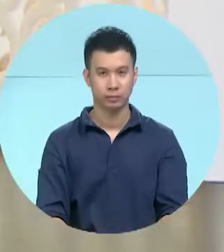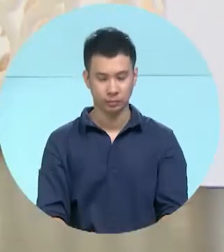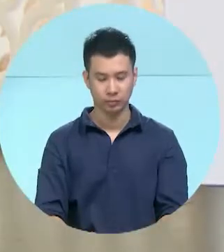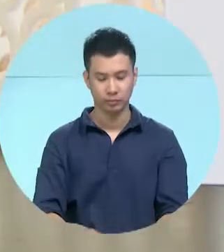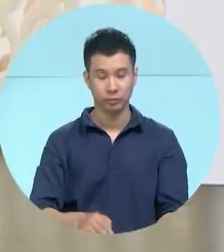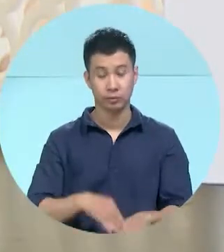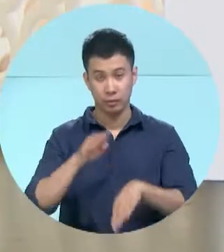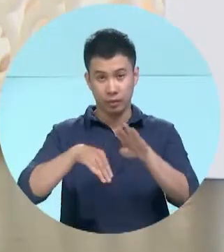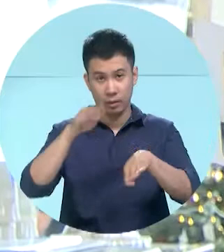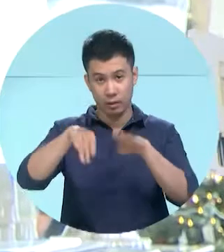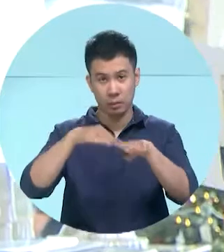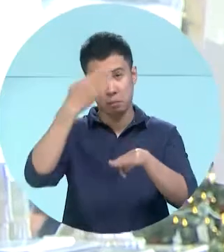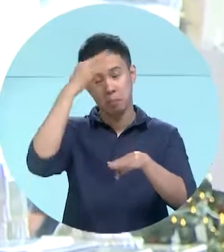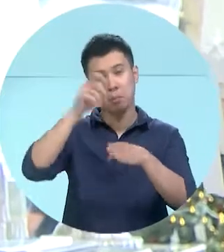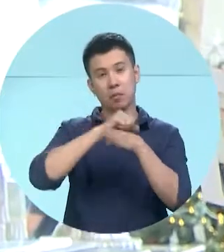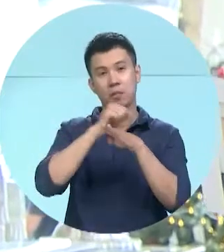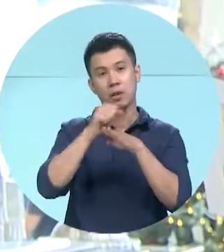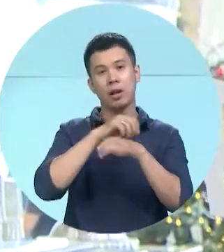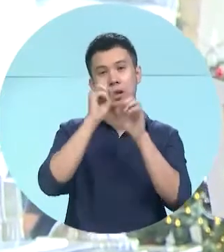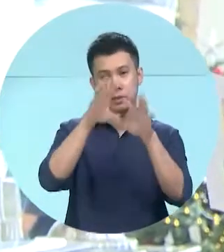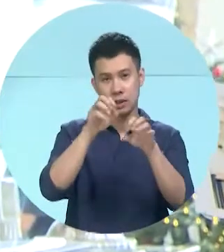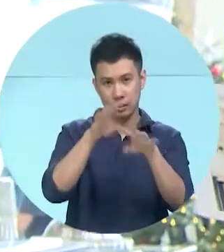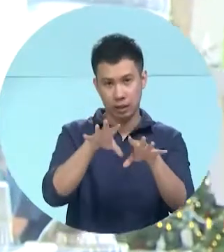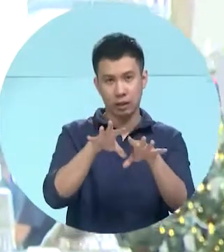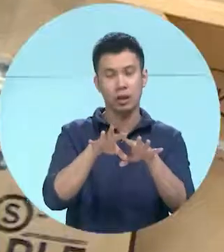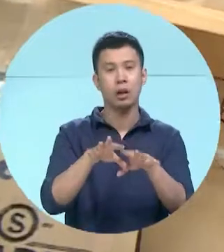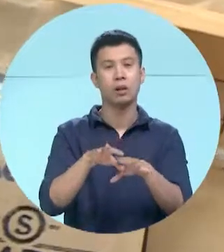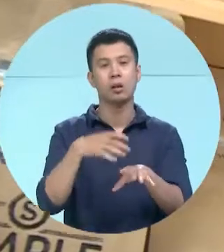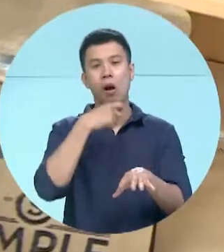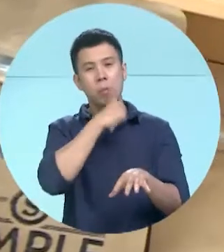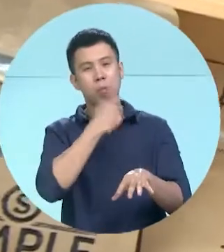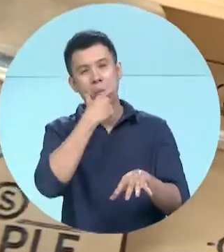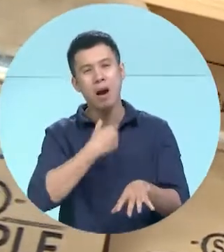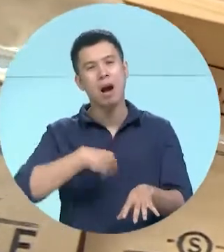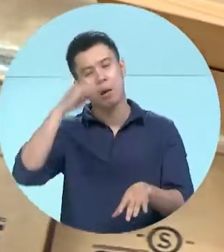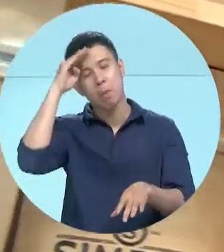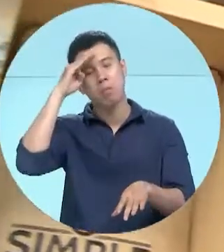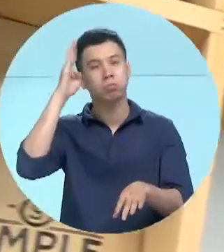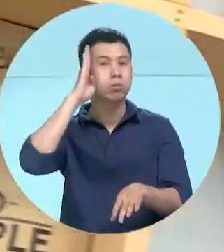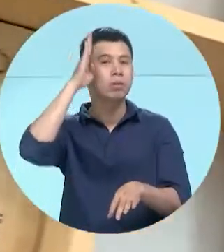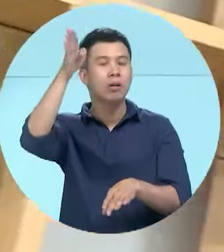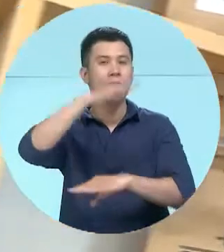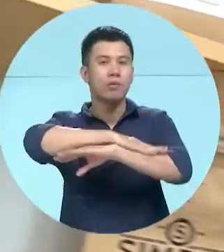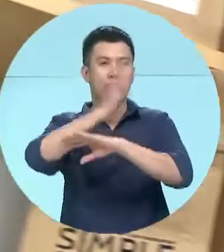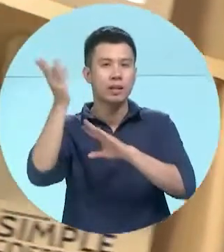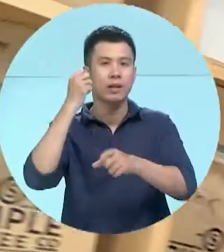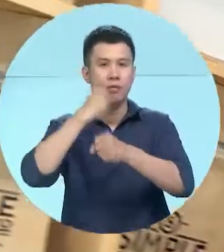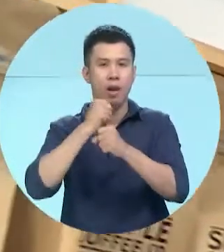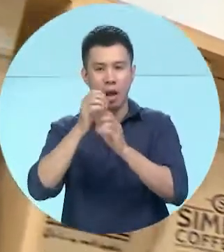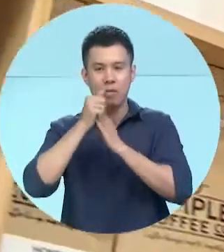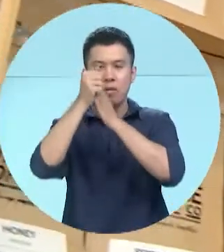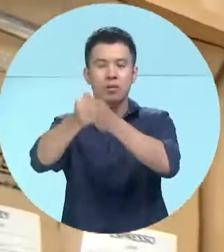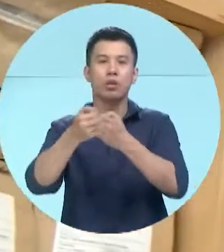Từ bước khởi đầu đào tạo nghề cho người khuyết tật tại chính cửa hàng, ông bà Bia và các cộng sự kỳ vọng về việc phát triển hơn nữa kế hoạch hướng nghiệp cho người